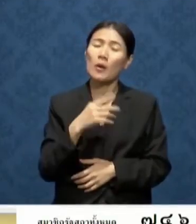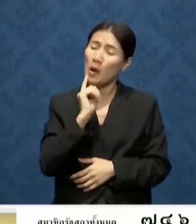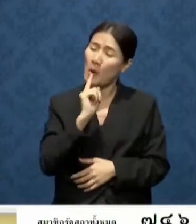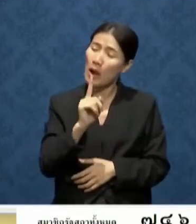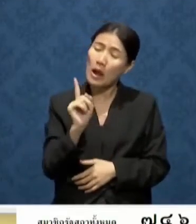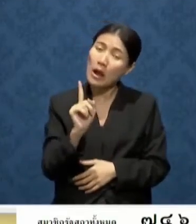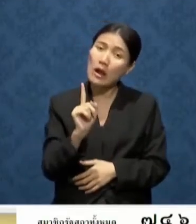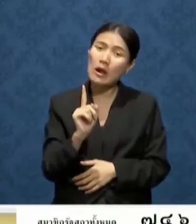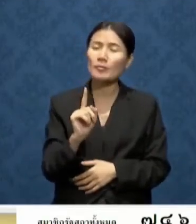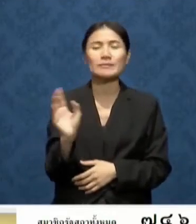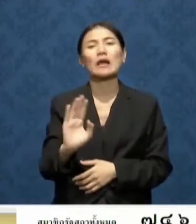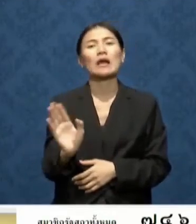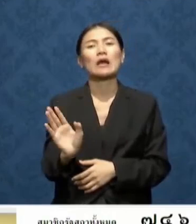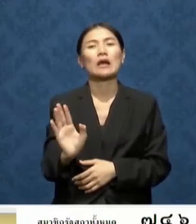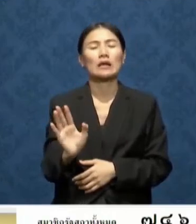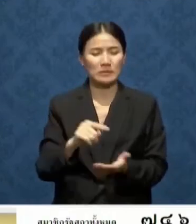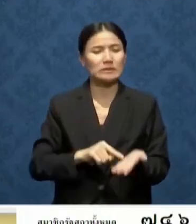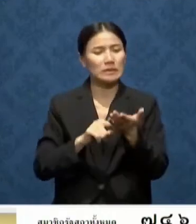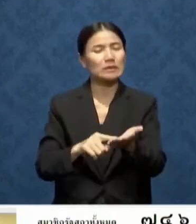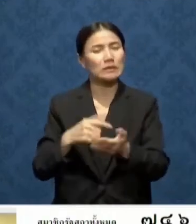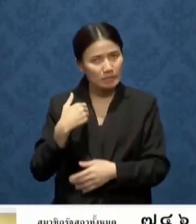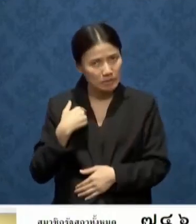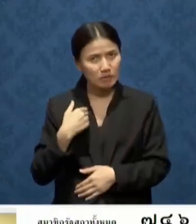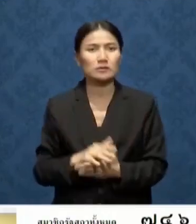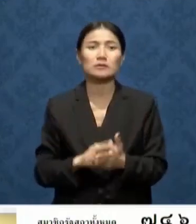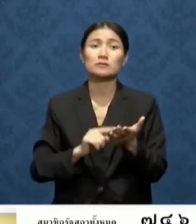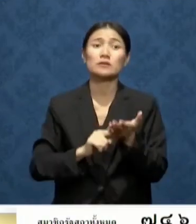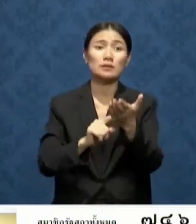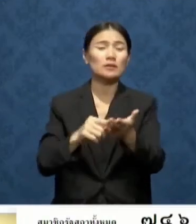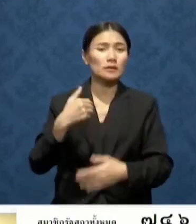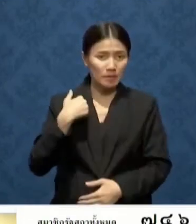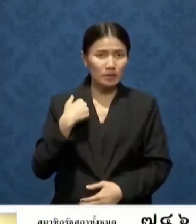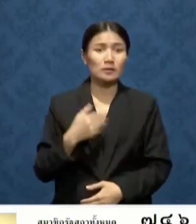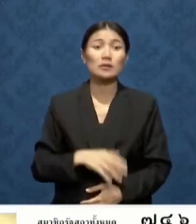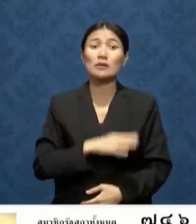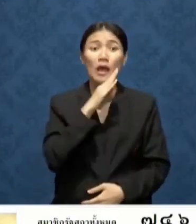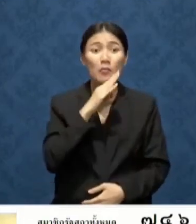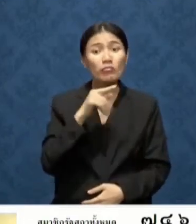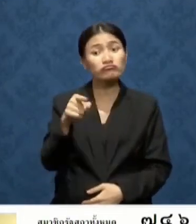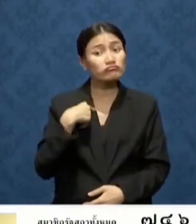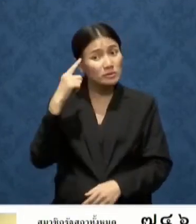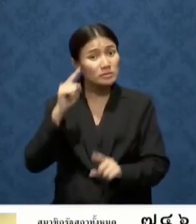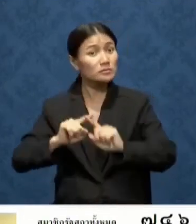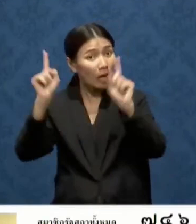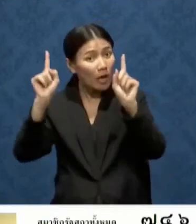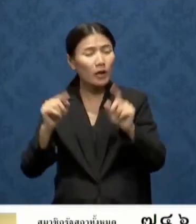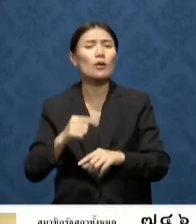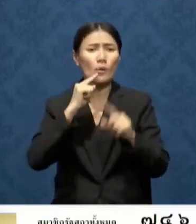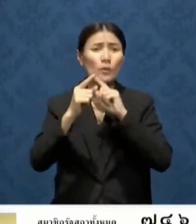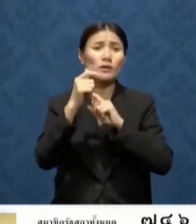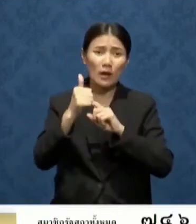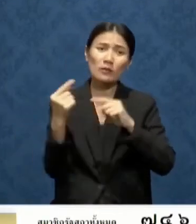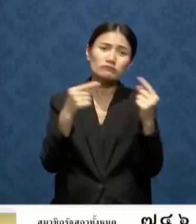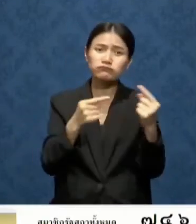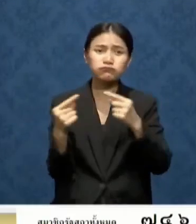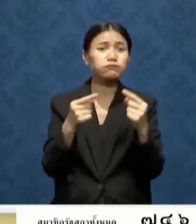ผมมข้อเสนออยู่มากพสมควรอยากใหทานไปทบทวนดูหากปเด็ใดทเราเหนต่างก็ทails เถียงกได้เศียเพื่อประโยชน์ของส่นร่วม